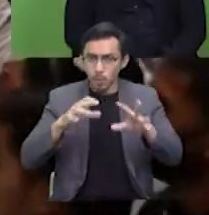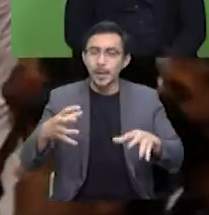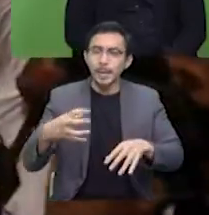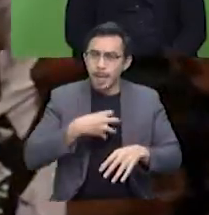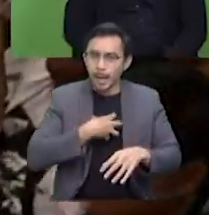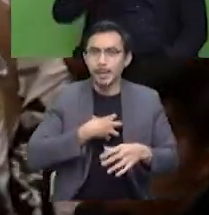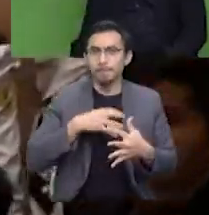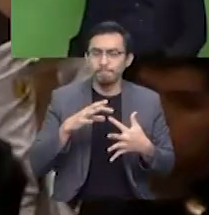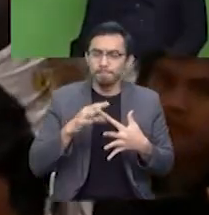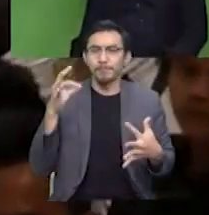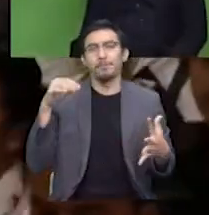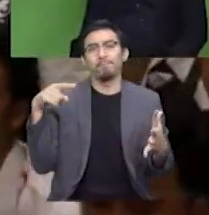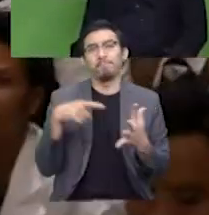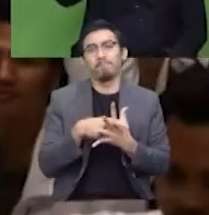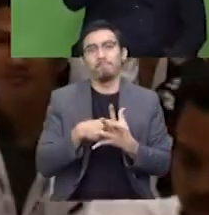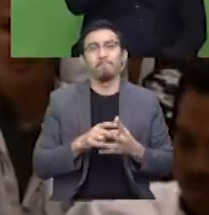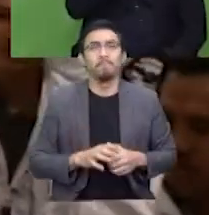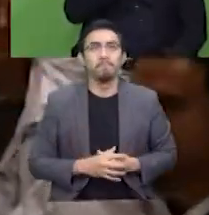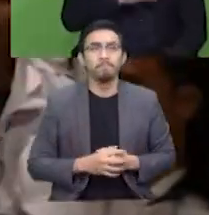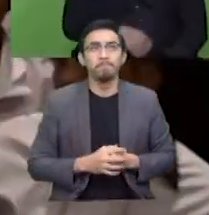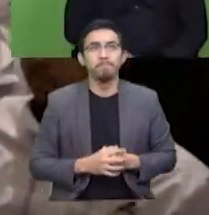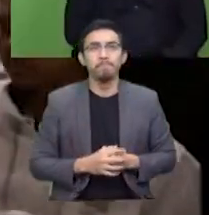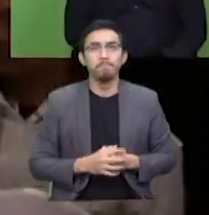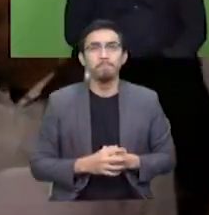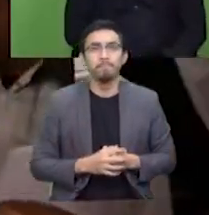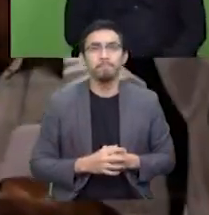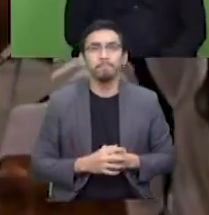2024-2029. Dari Jakarta, Tim Liputan iNews melaporkan.